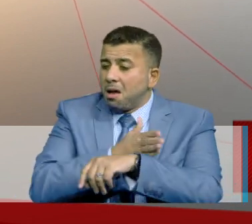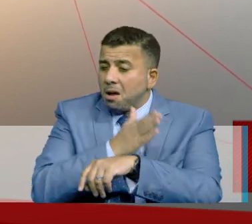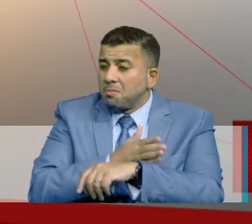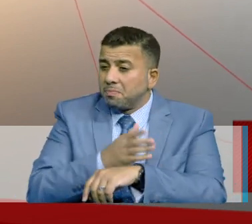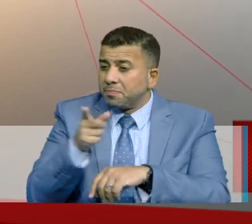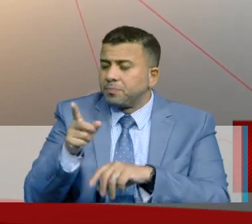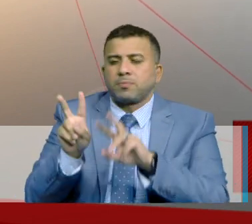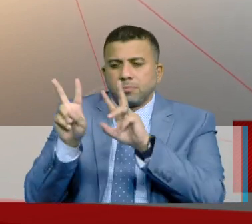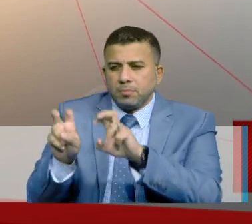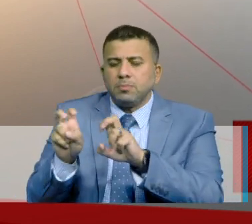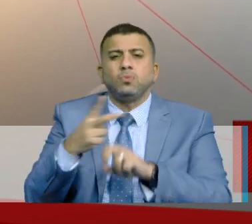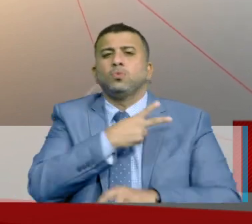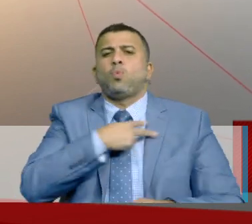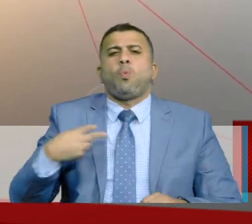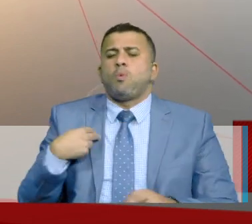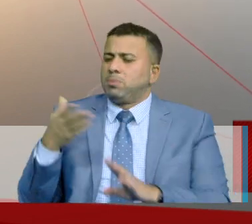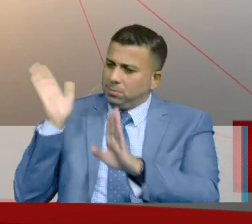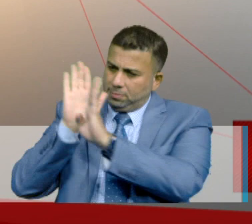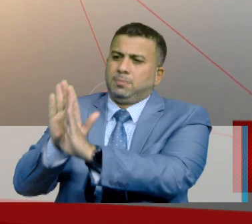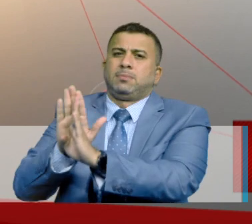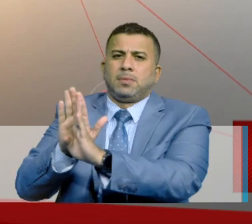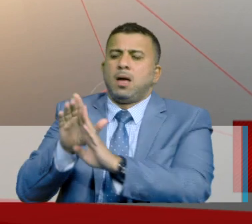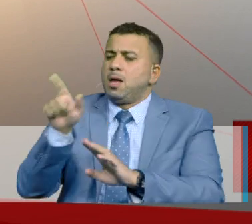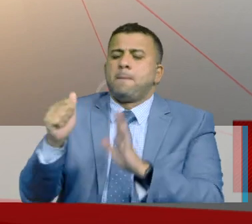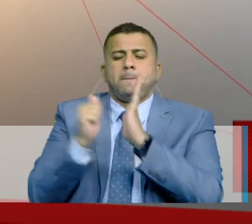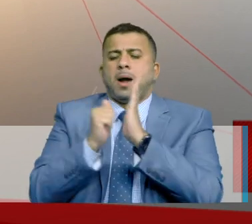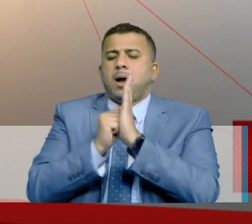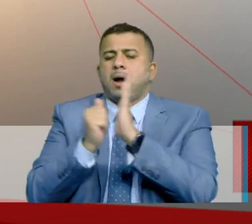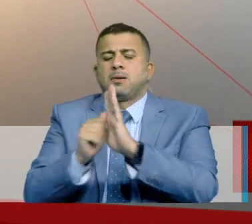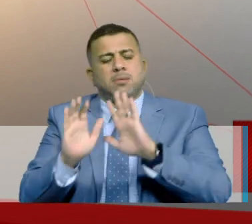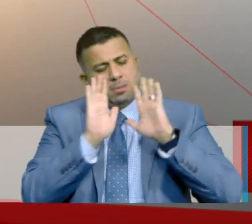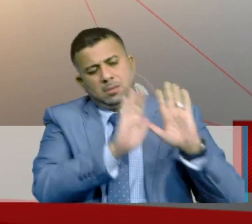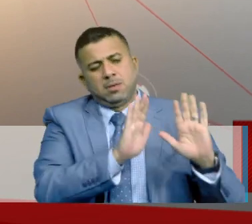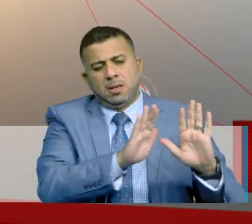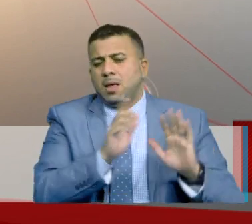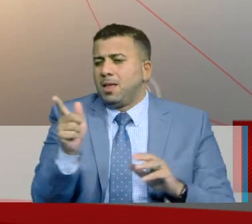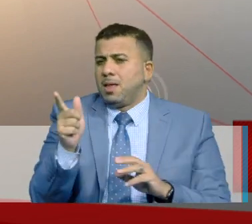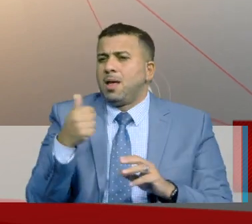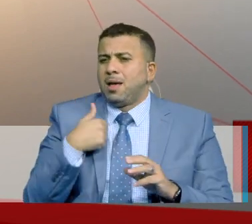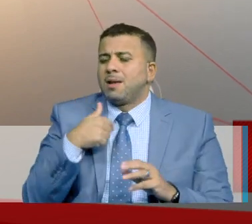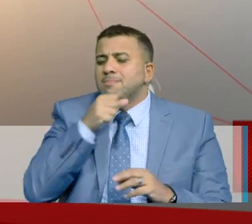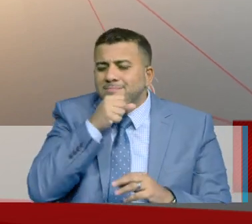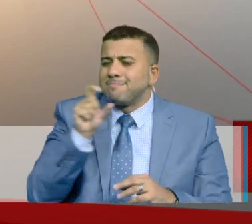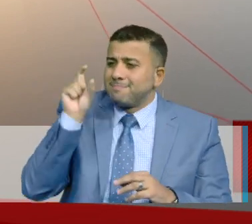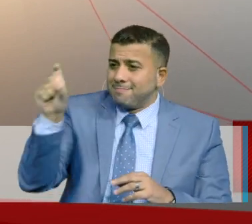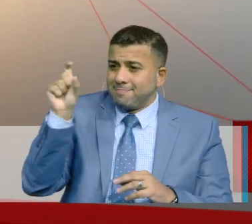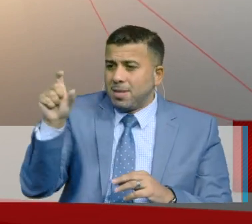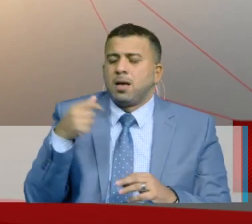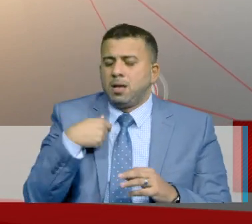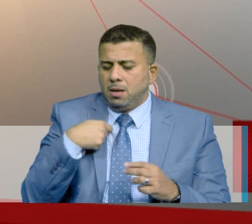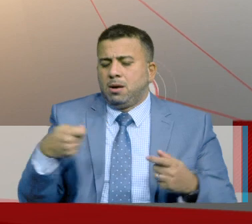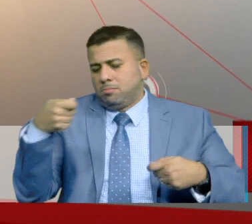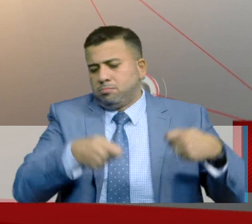الحكومه تدفع بدله ادفع مبالغ للصندوق بدل هذا التقاعد تكمل